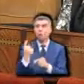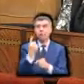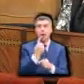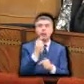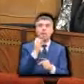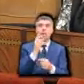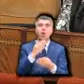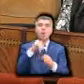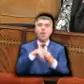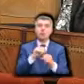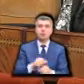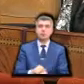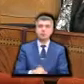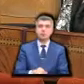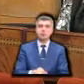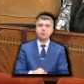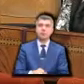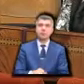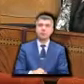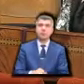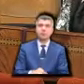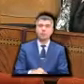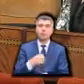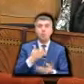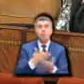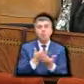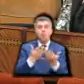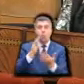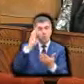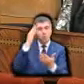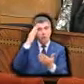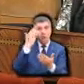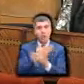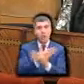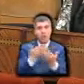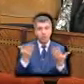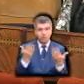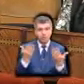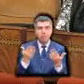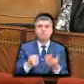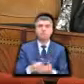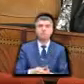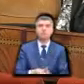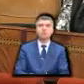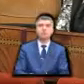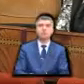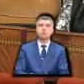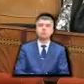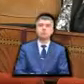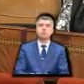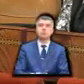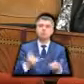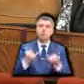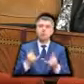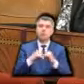باش نوروهم السيد الرئيس، غير باش غادي نكونوا يعني على علم بمجريات هذه ومضمون هذه